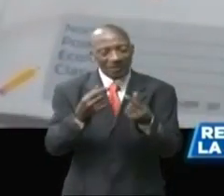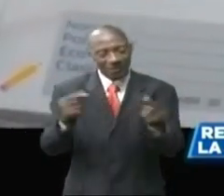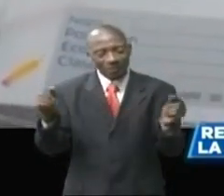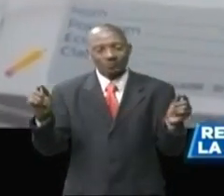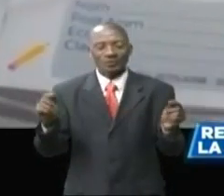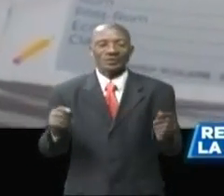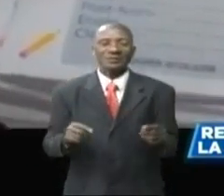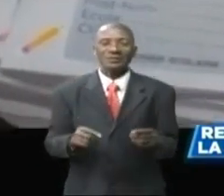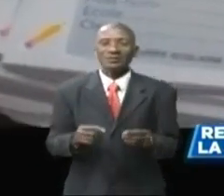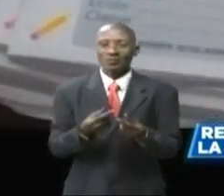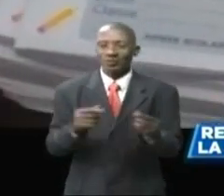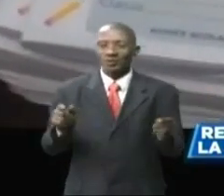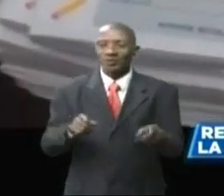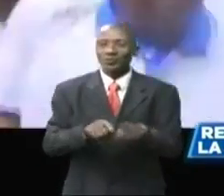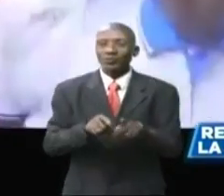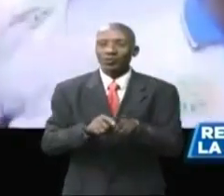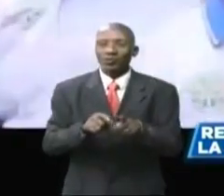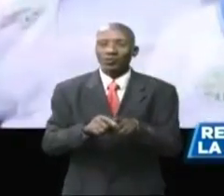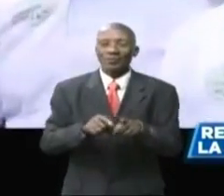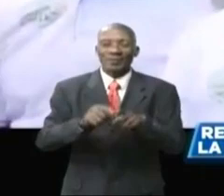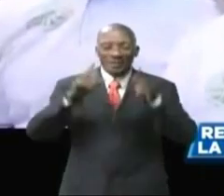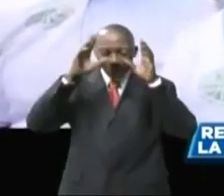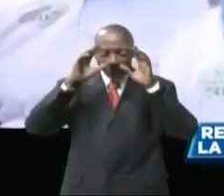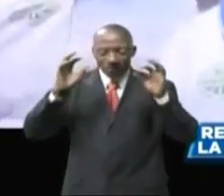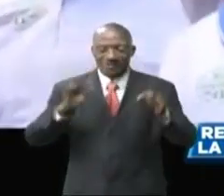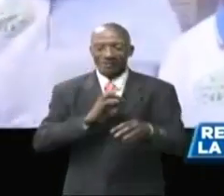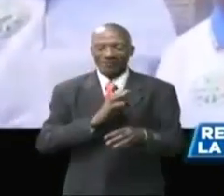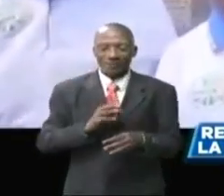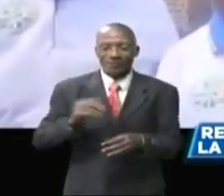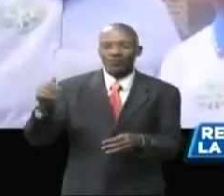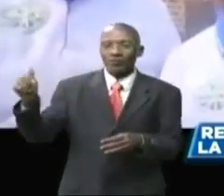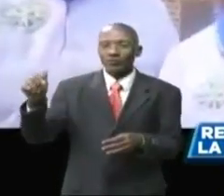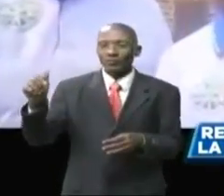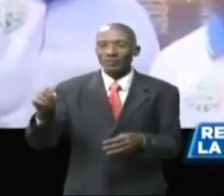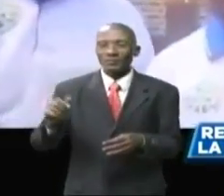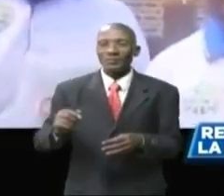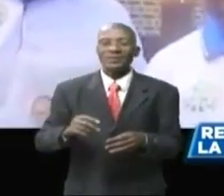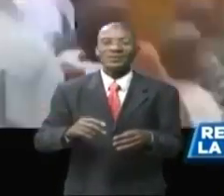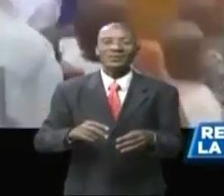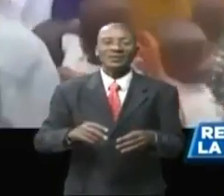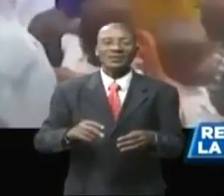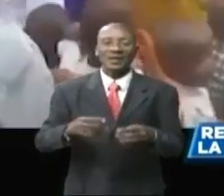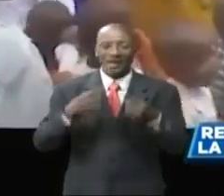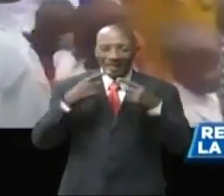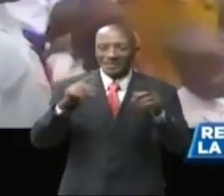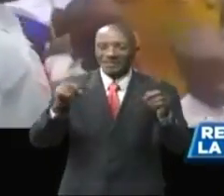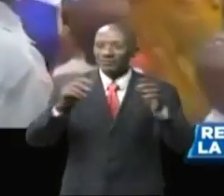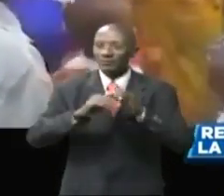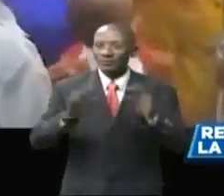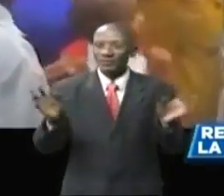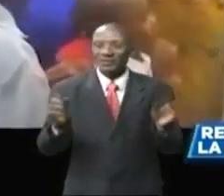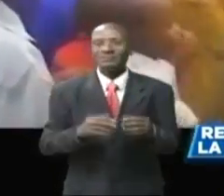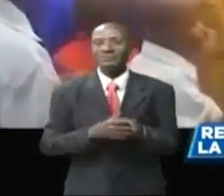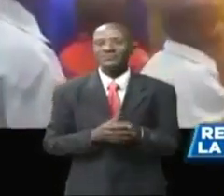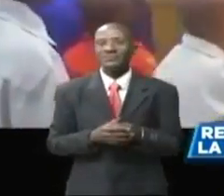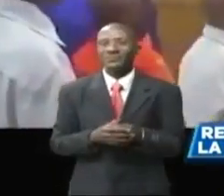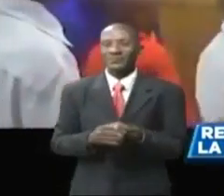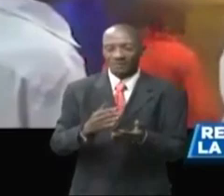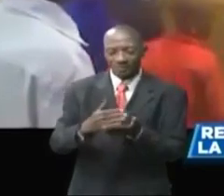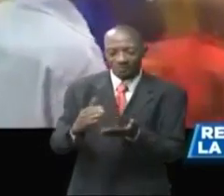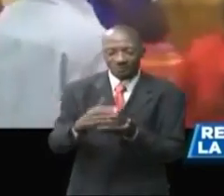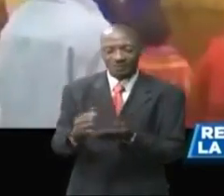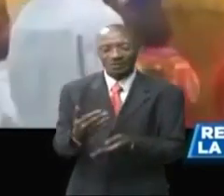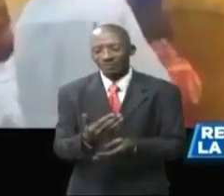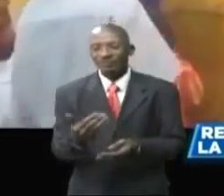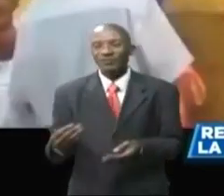de la Chambre haute du Parlement. Nous disons un grand merci à papa, Modeste Lukwebo, et à notre